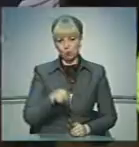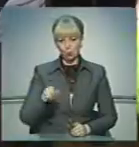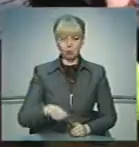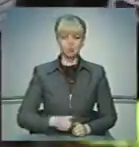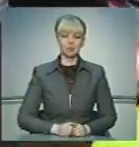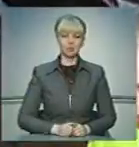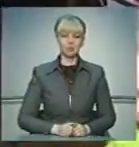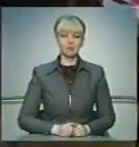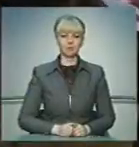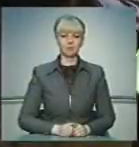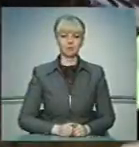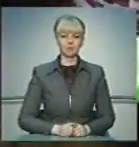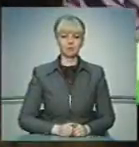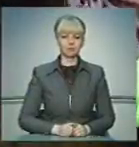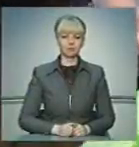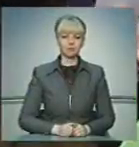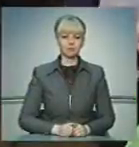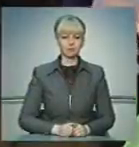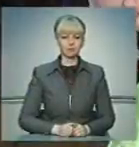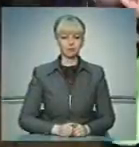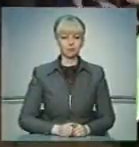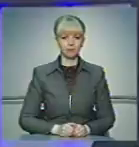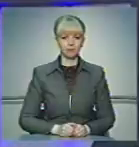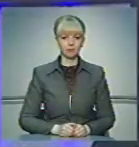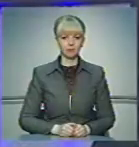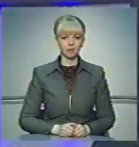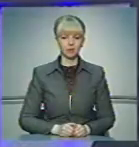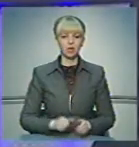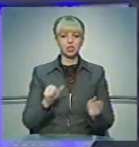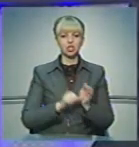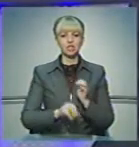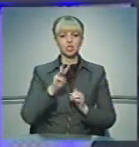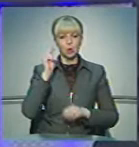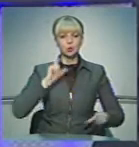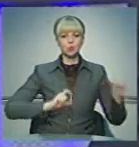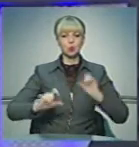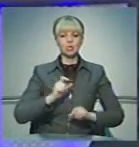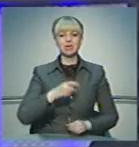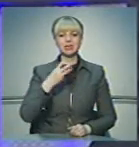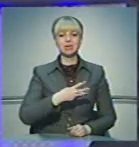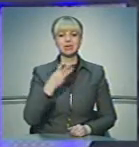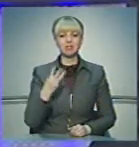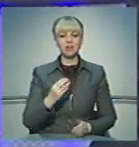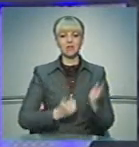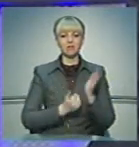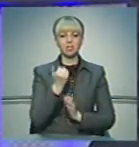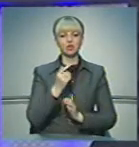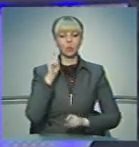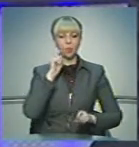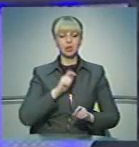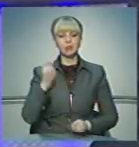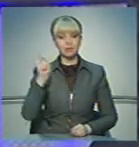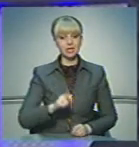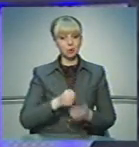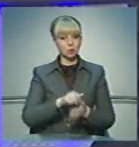Вікторія Лупай, Богдан Танасійчук, телеканал «Буковина». 63 студентів із 33 вишів України приїхали